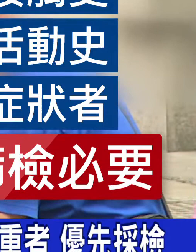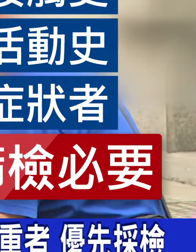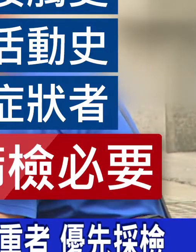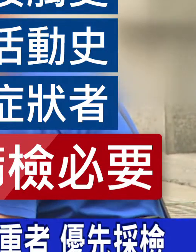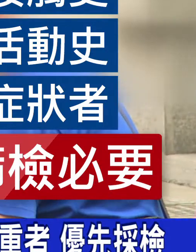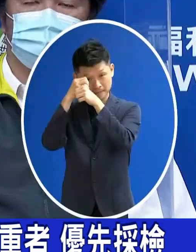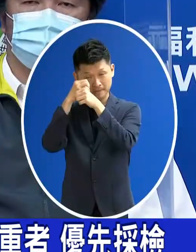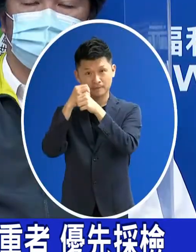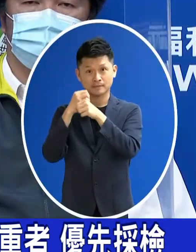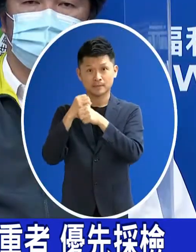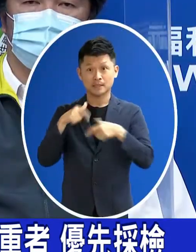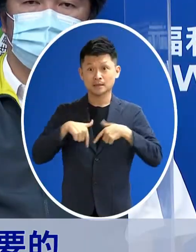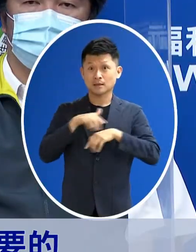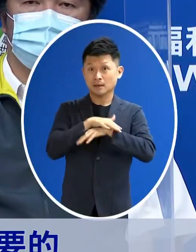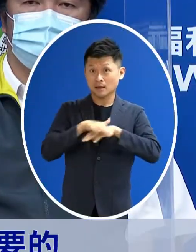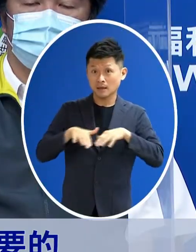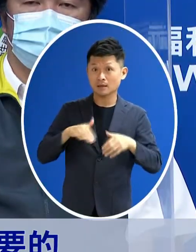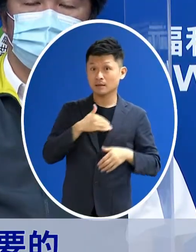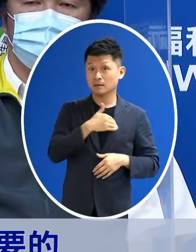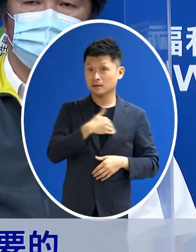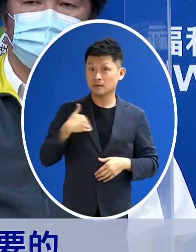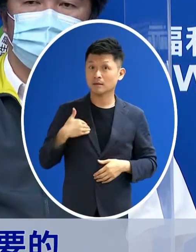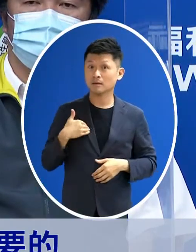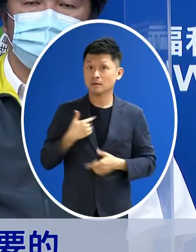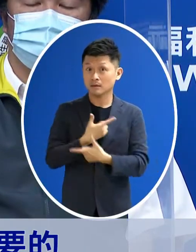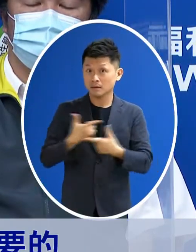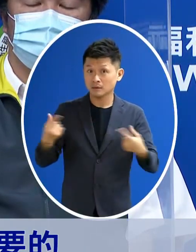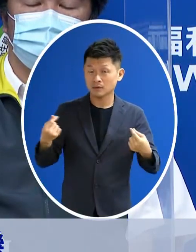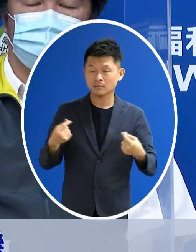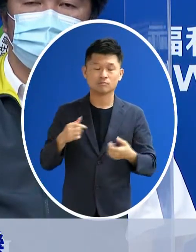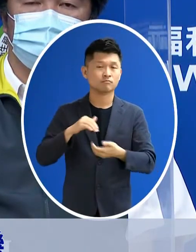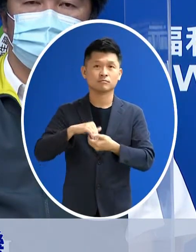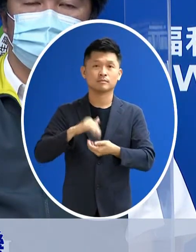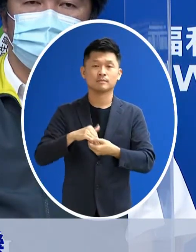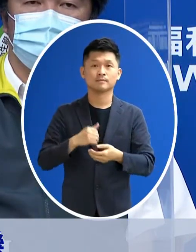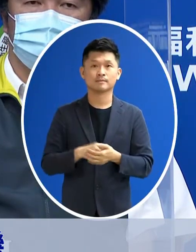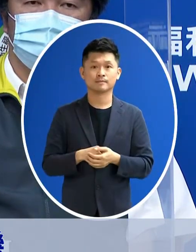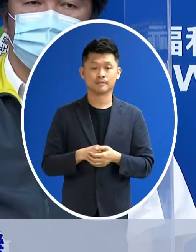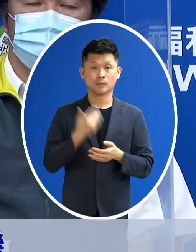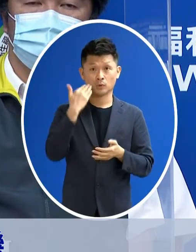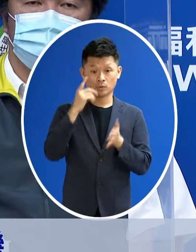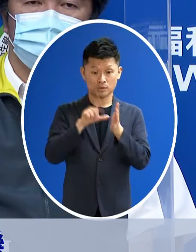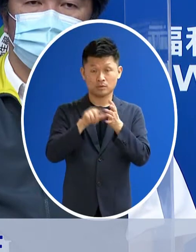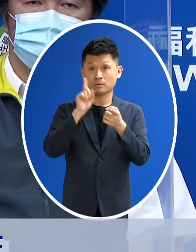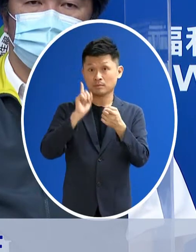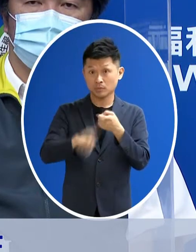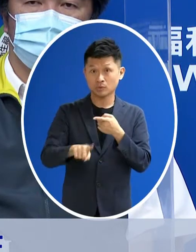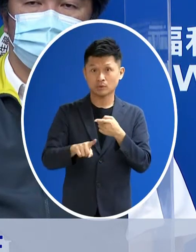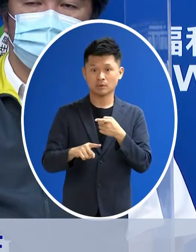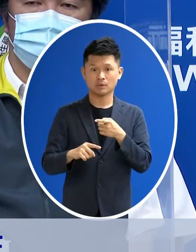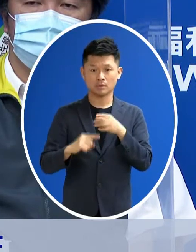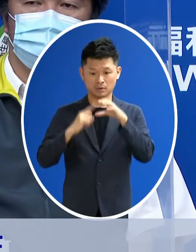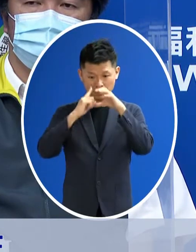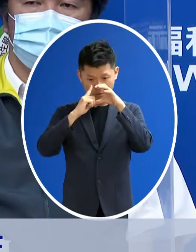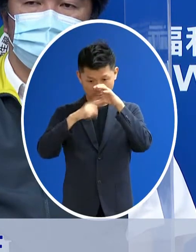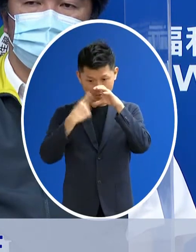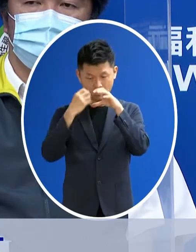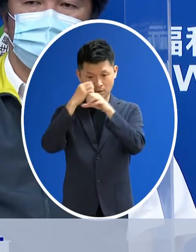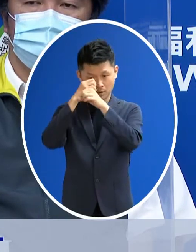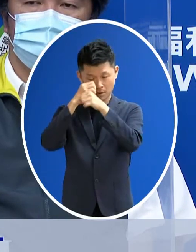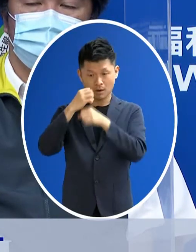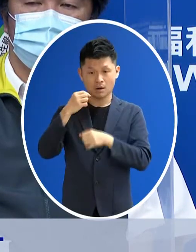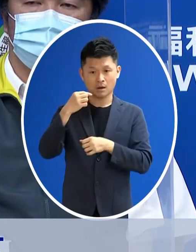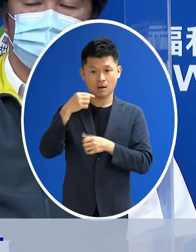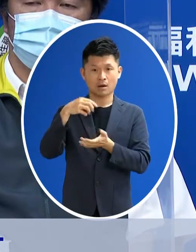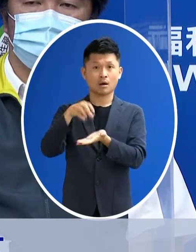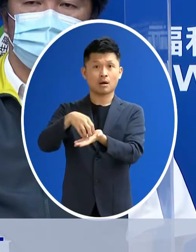医疗量能。 采检的时机是很重要的，哦，没有在对的时机，那采成是一个阴性，哦，那其